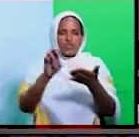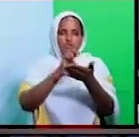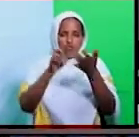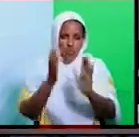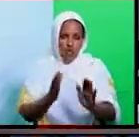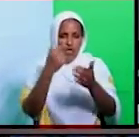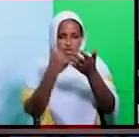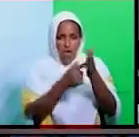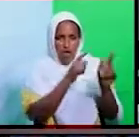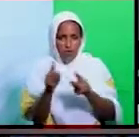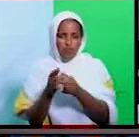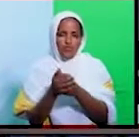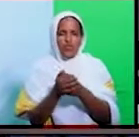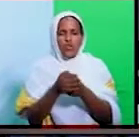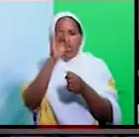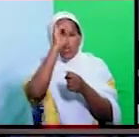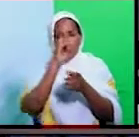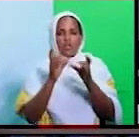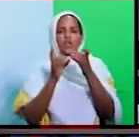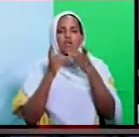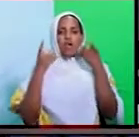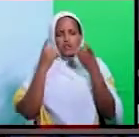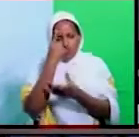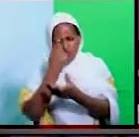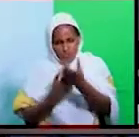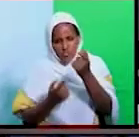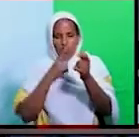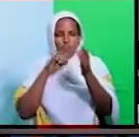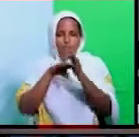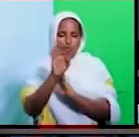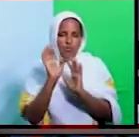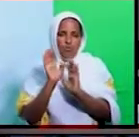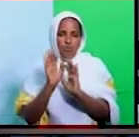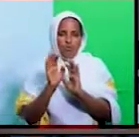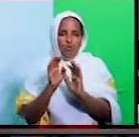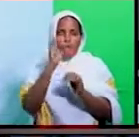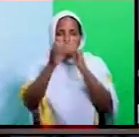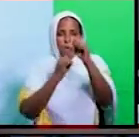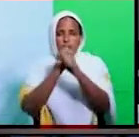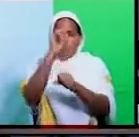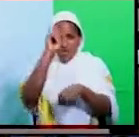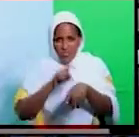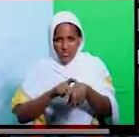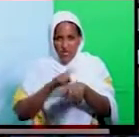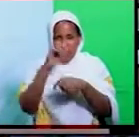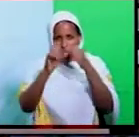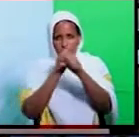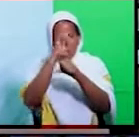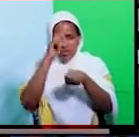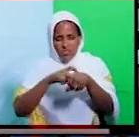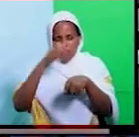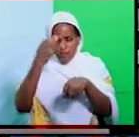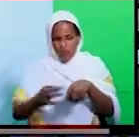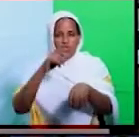ቃል ለመንፈሳዊ ዓላማ መጠቀም በመንፈሳዊ ሕይወታችን ለማደግና ከፍ እያልን ወደ እግዚአብሔር እየቀረርን እንድንሄድ እንዲረዱን አድርጎ መጠቀም።